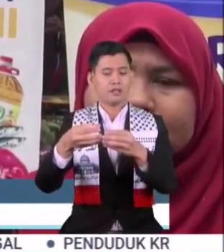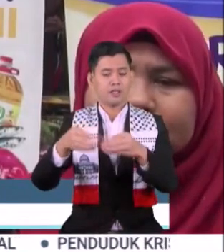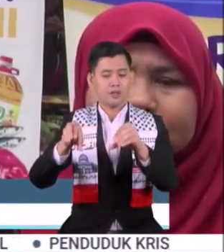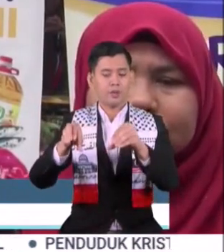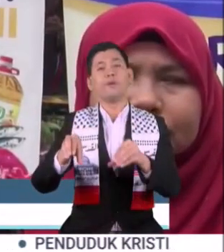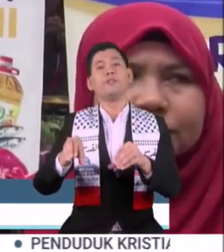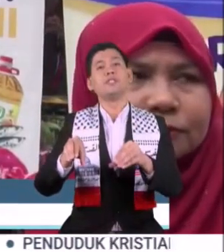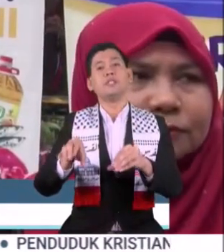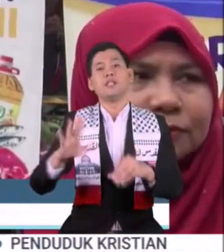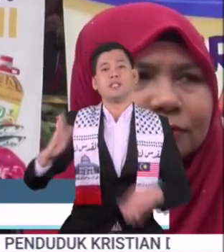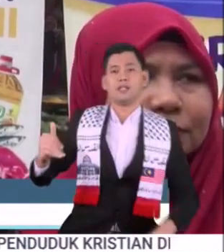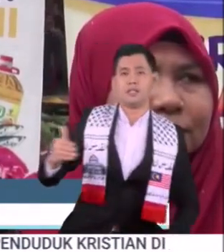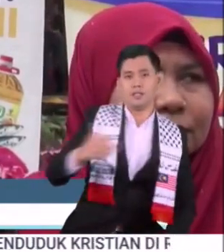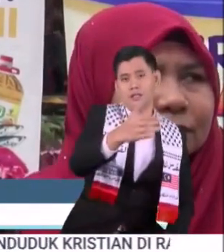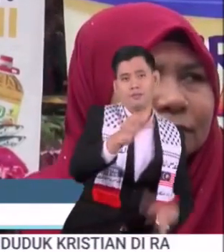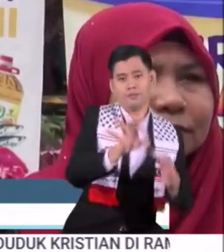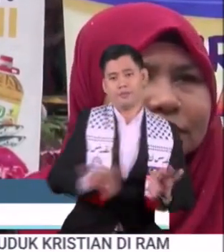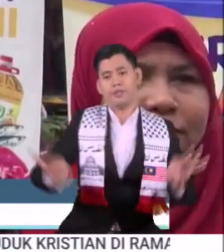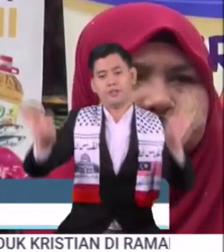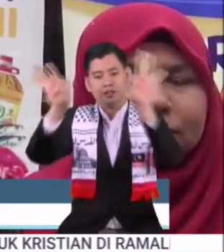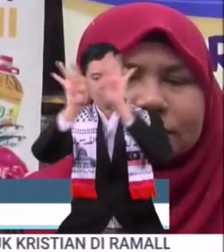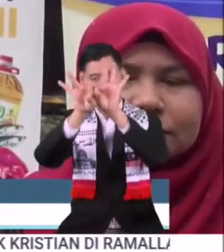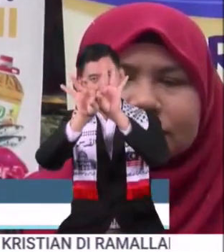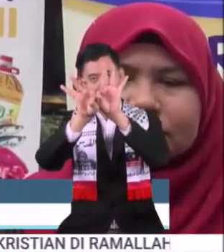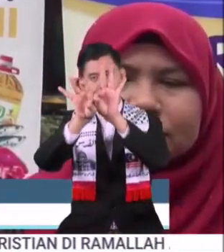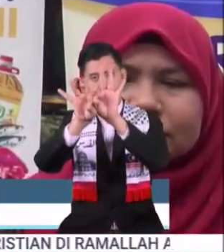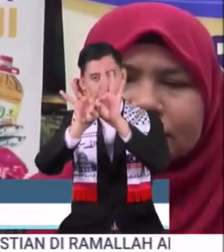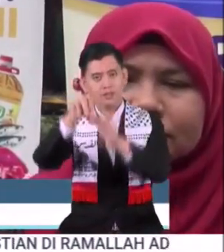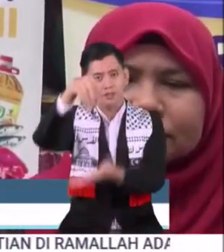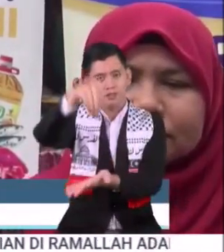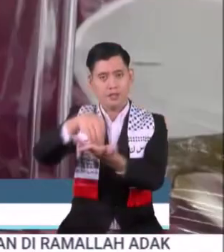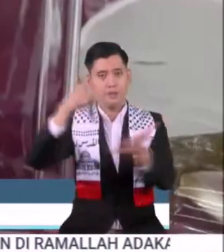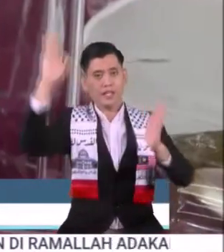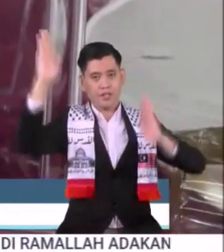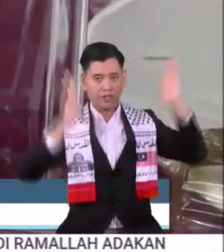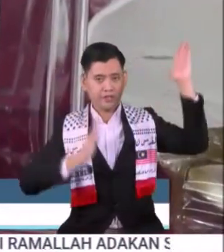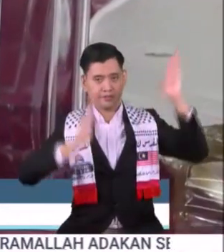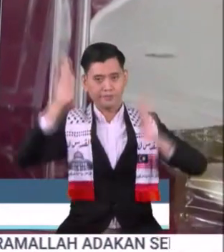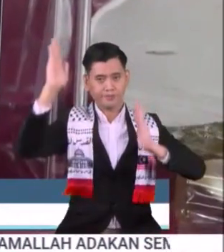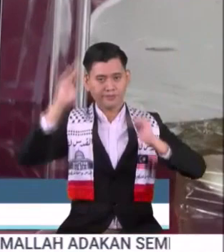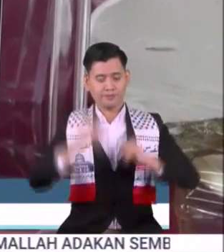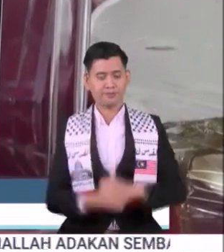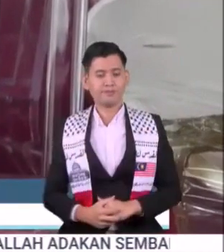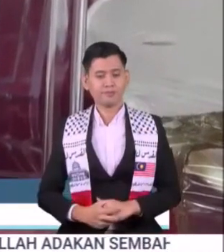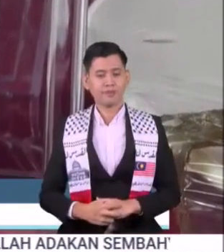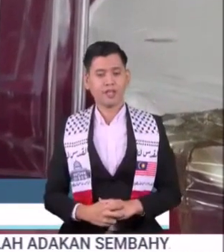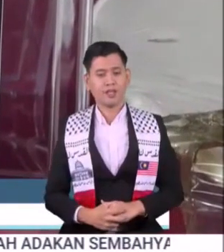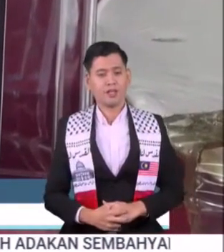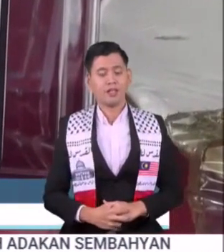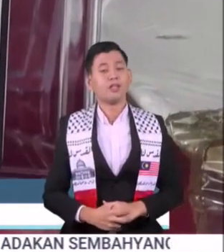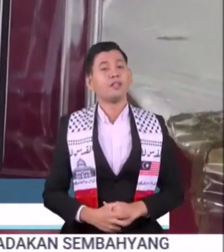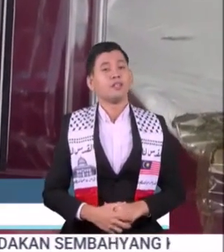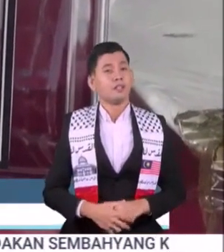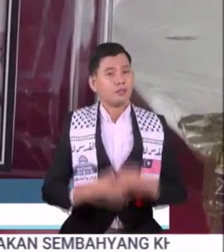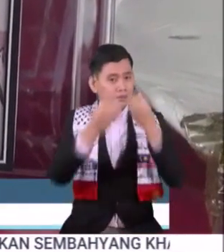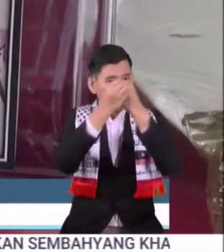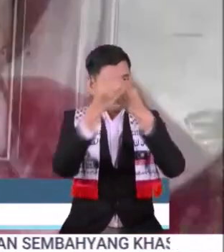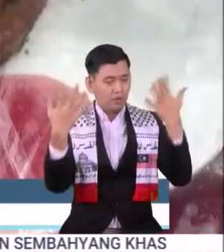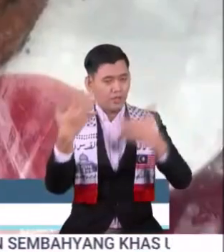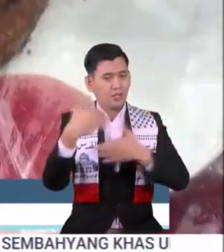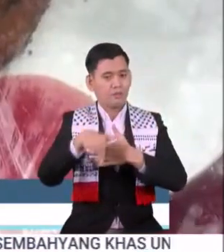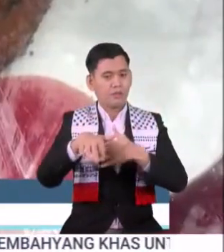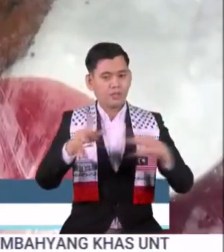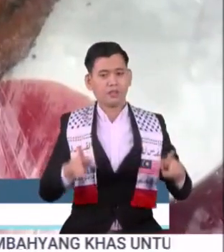utama di di Malaysia benih ikan Marin yang utama di di Malaysia Beliau berkata demikian selepas